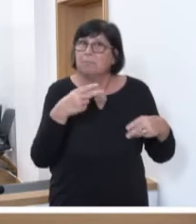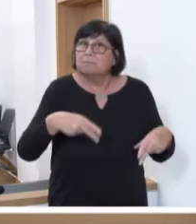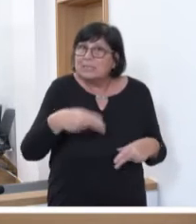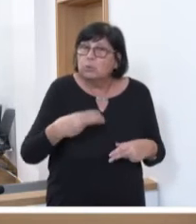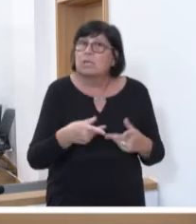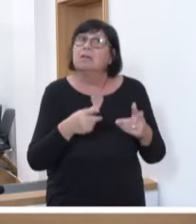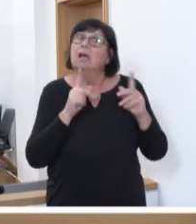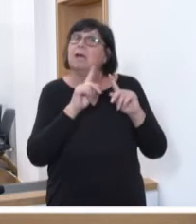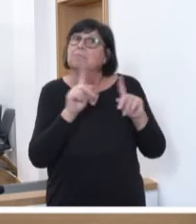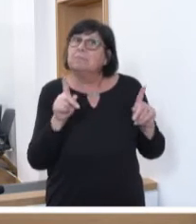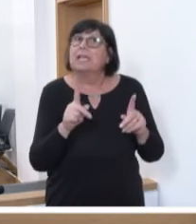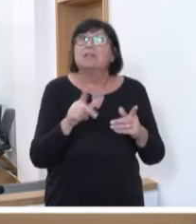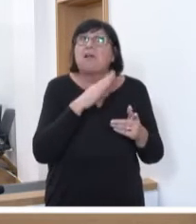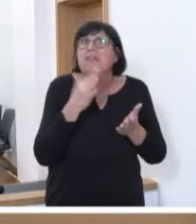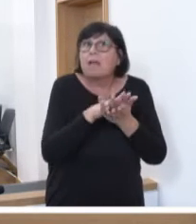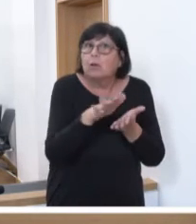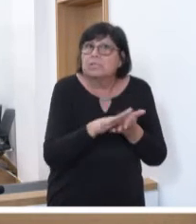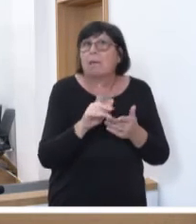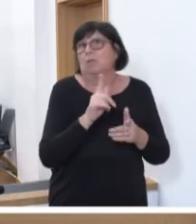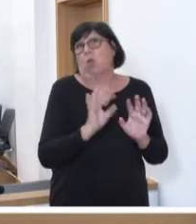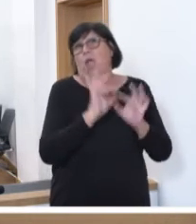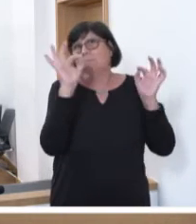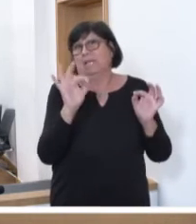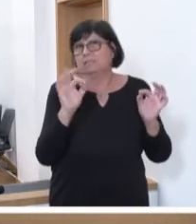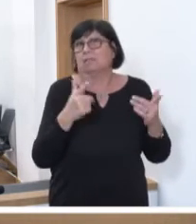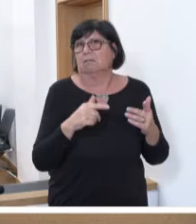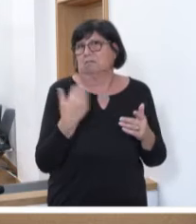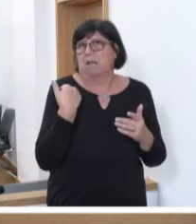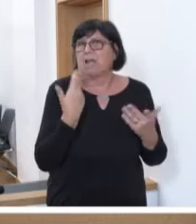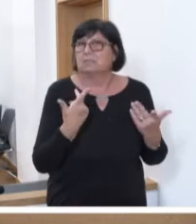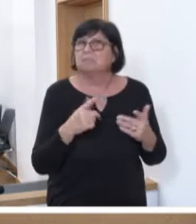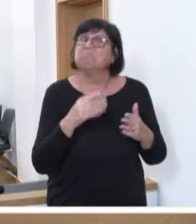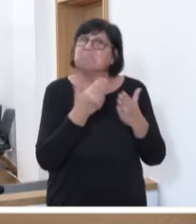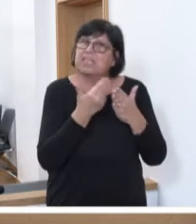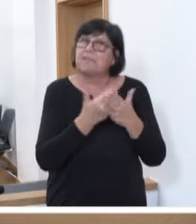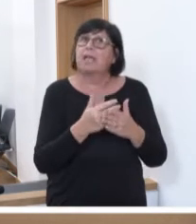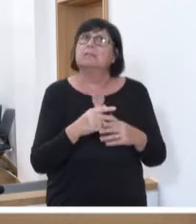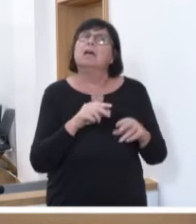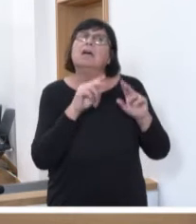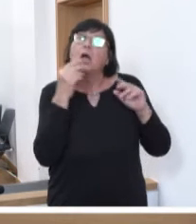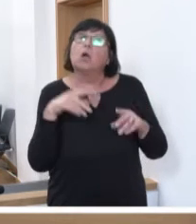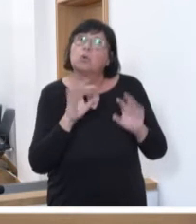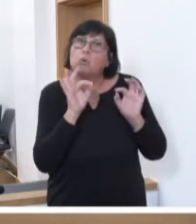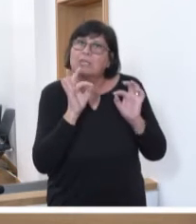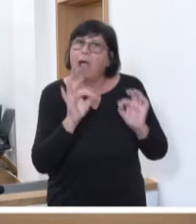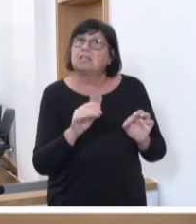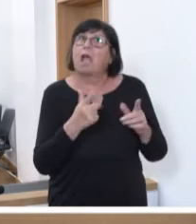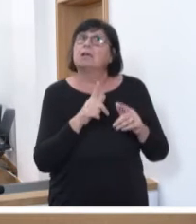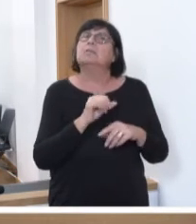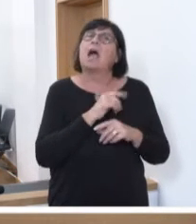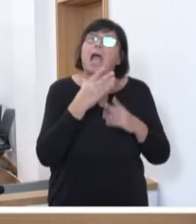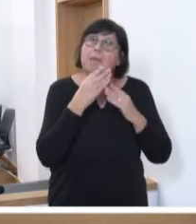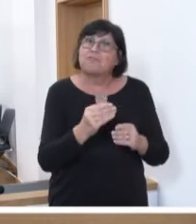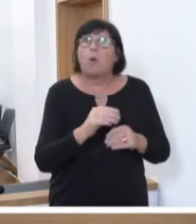anfallenden Infrastrukturinvestitionen noch am besten abschnitt. Vor diesem Hintergrund empfahlen die Gutachter, eine Expressbusverbindung